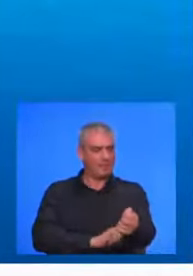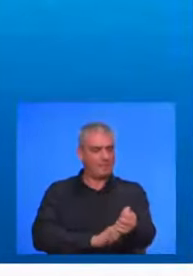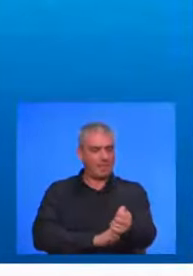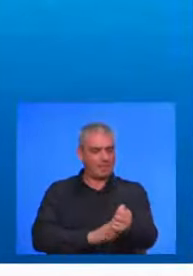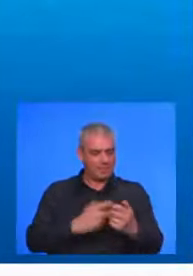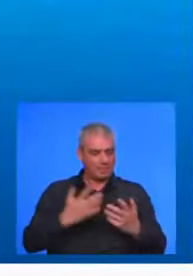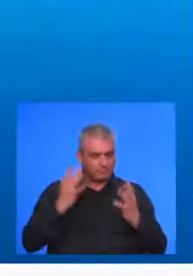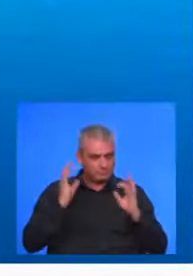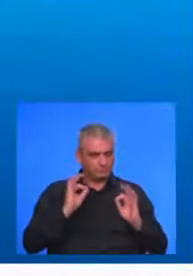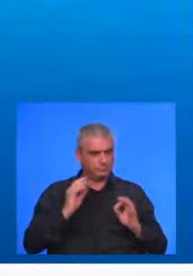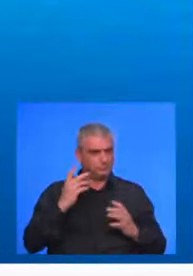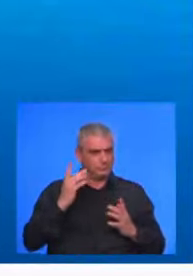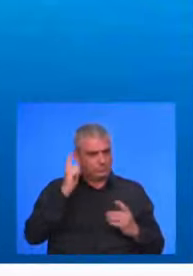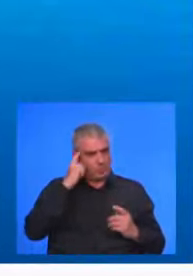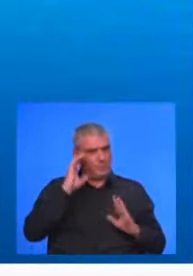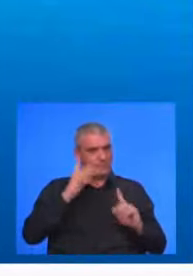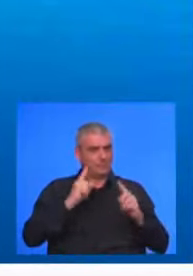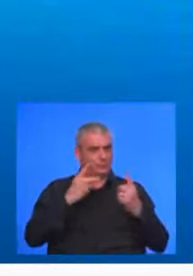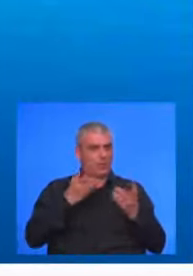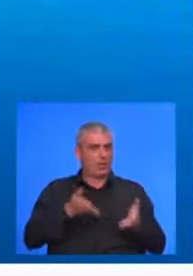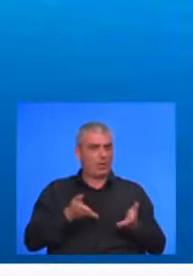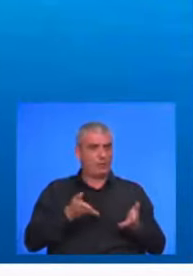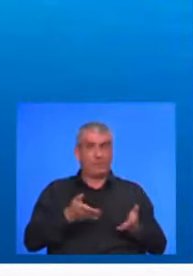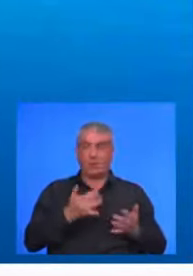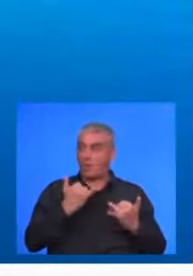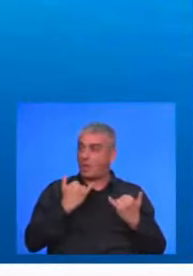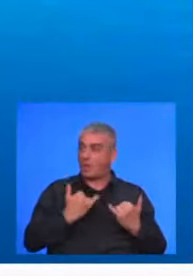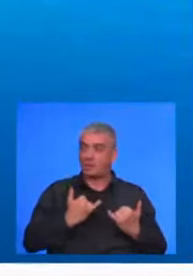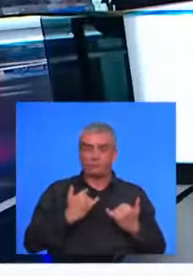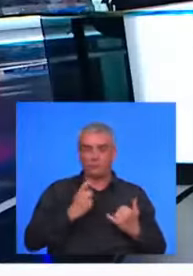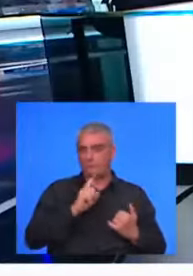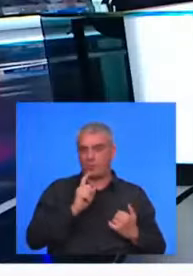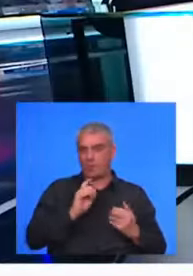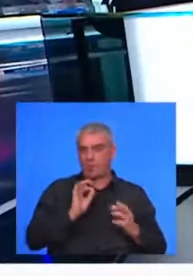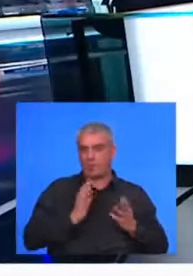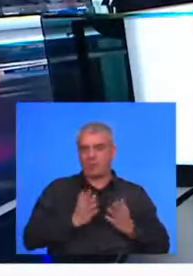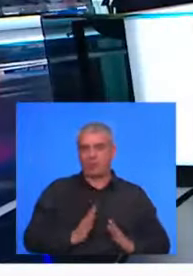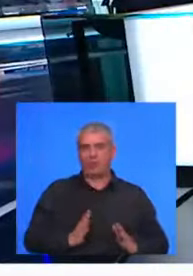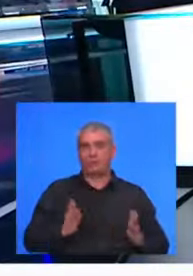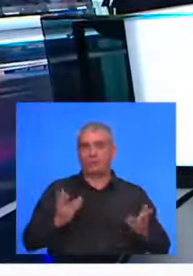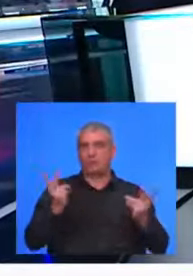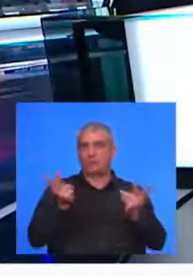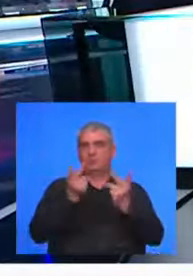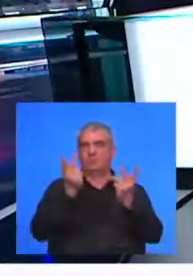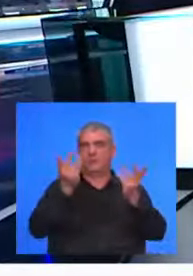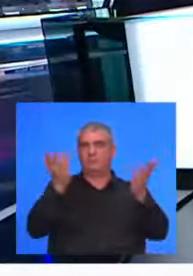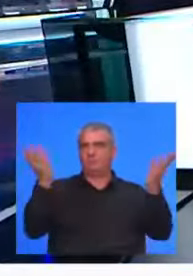שקרה פה. אגב, גם כשעכשיו יש דיונים... הם אולי עוד לא נולדו, מחפשים. איילה, יש דיונים על התקציב.